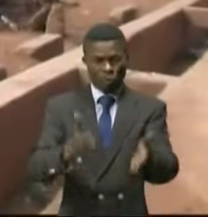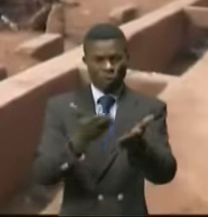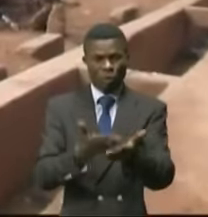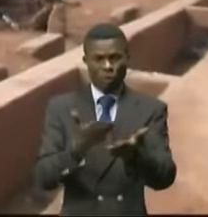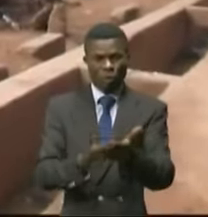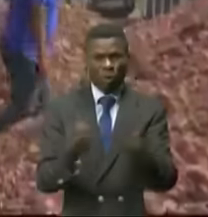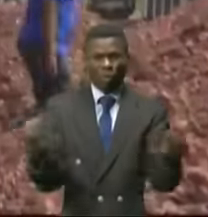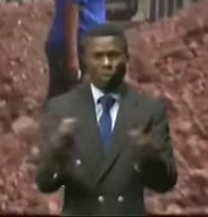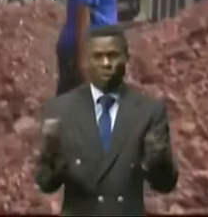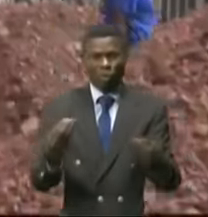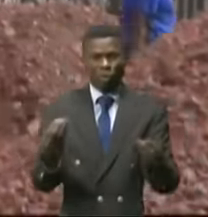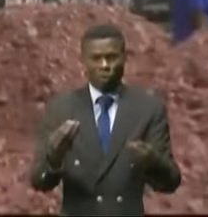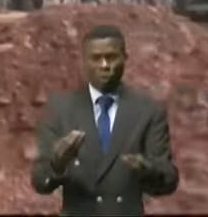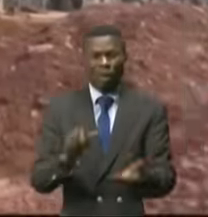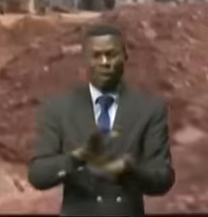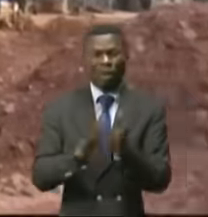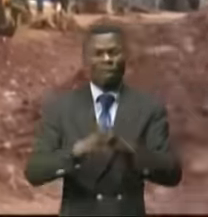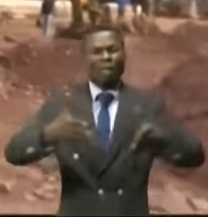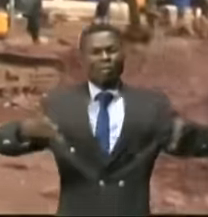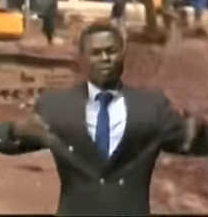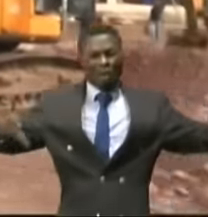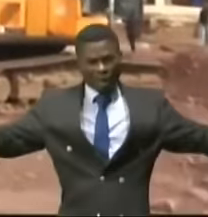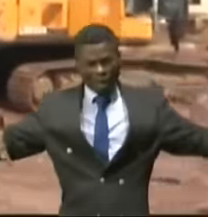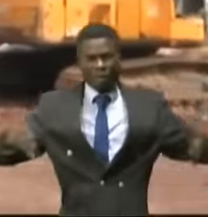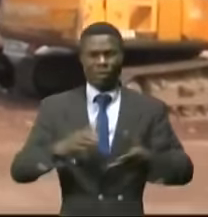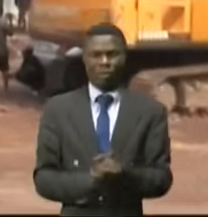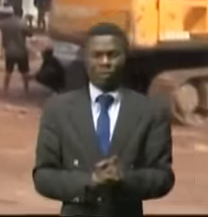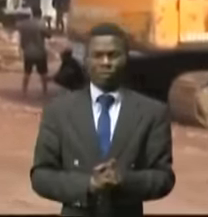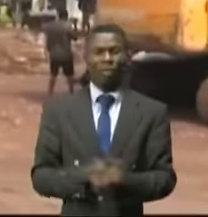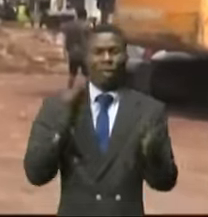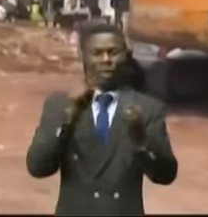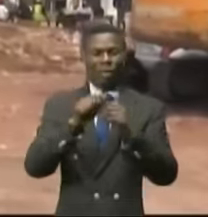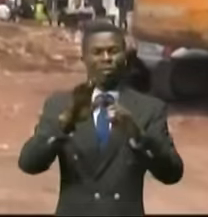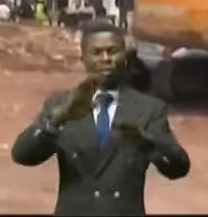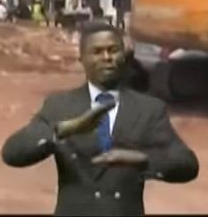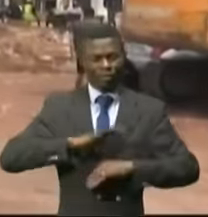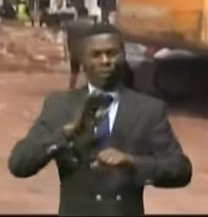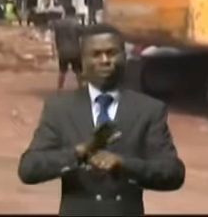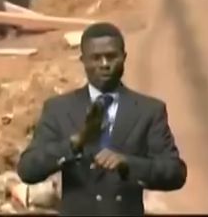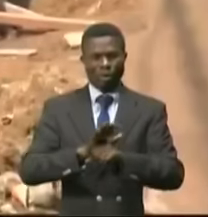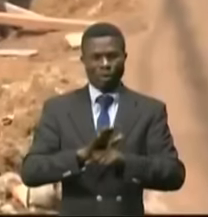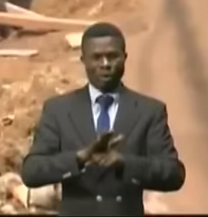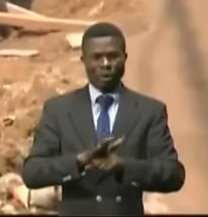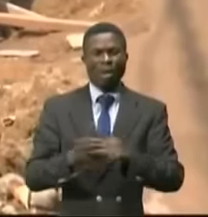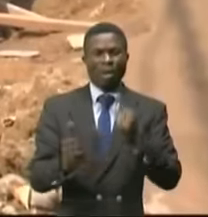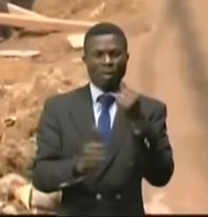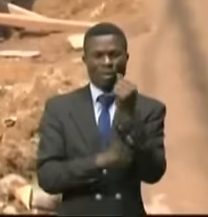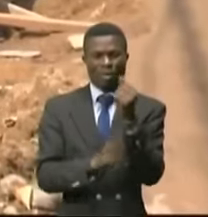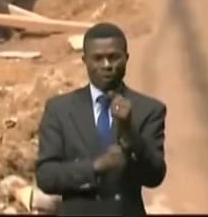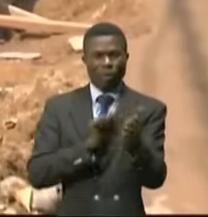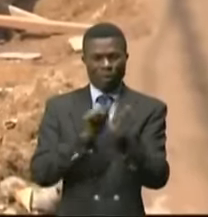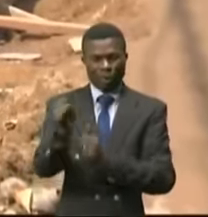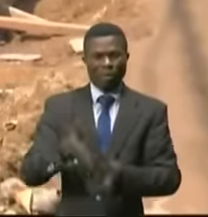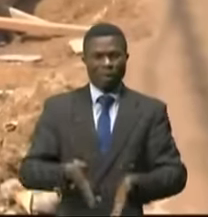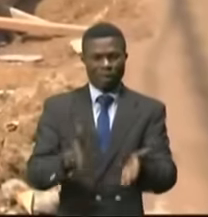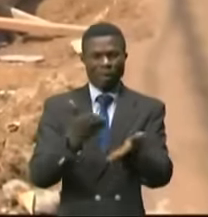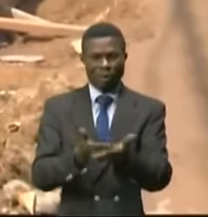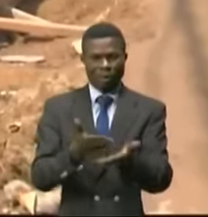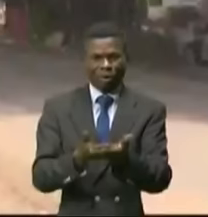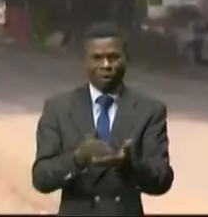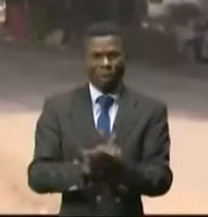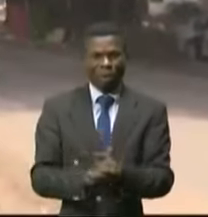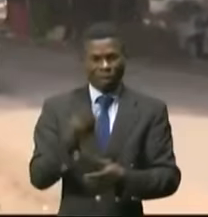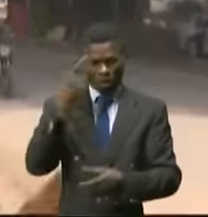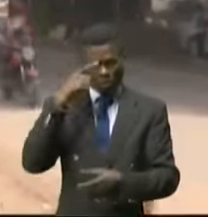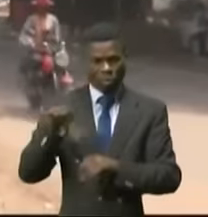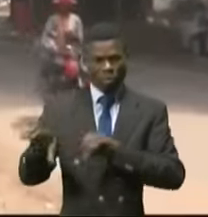chaussée en vue de l'élargir un tout petit peu. Un motif de satisfaction pour les usagers de ces tronçons. Pour la